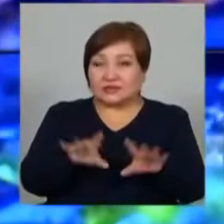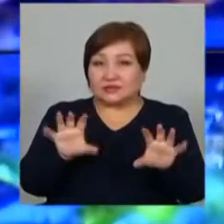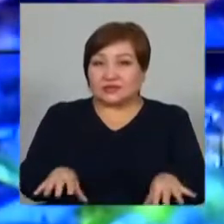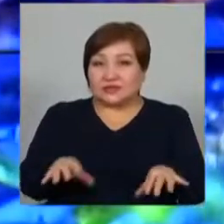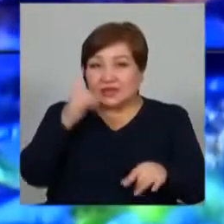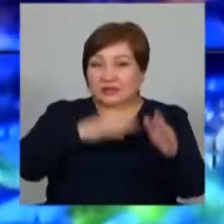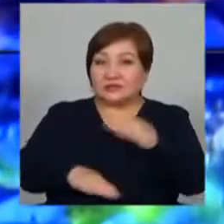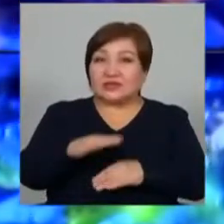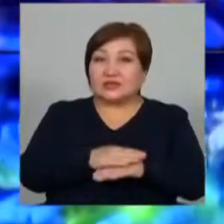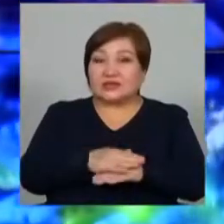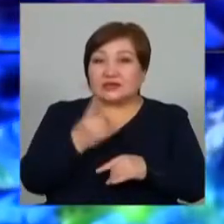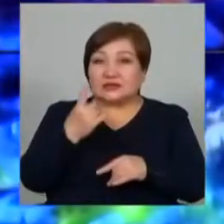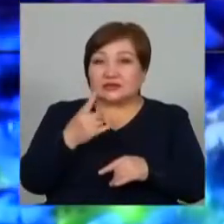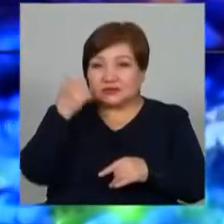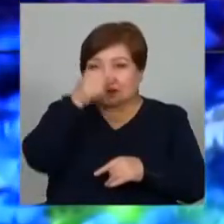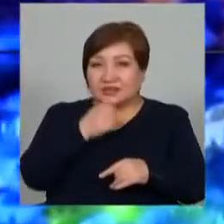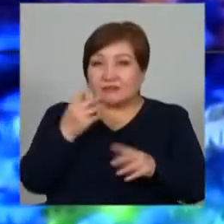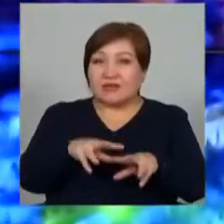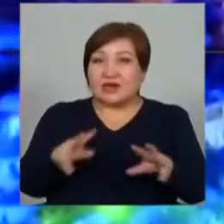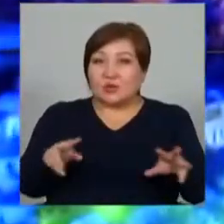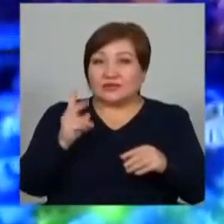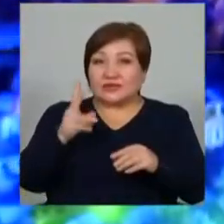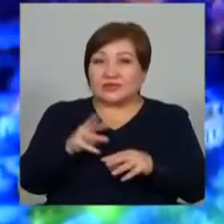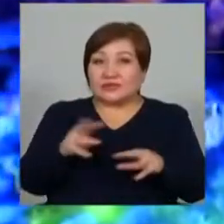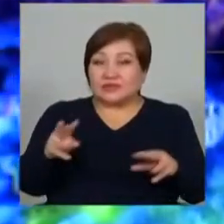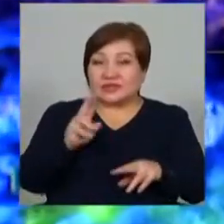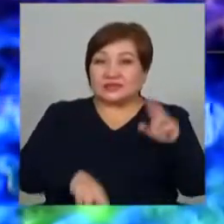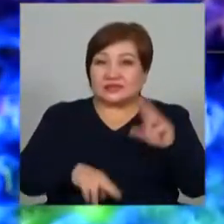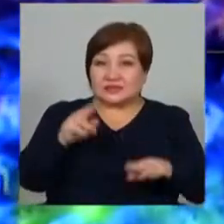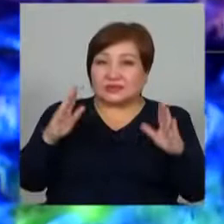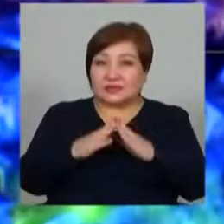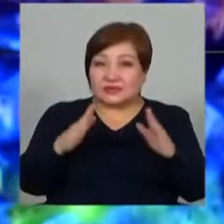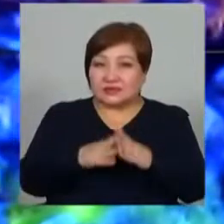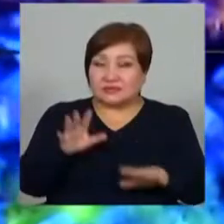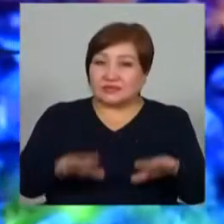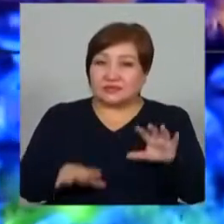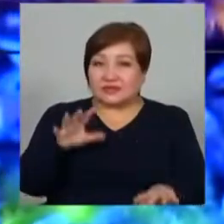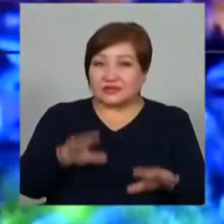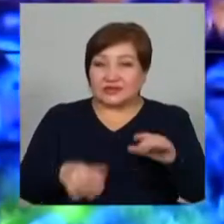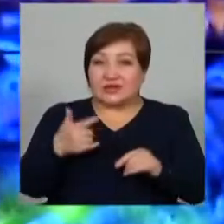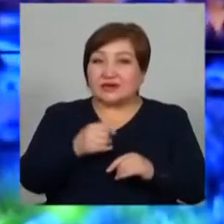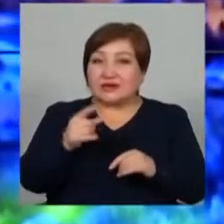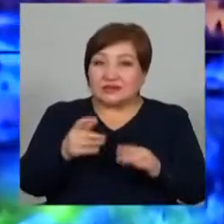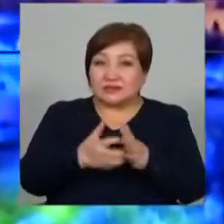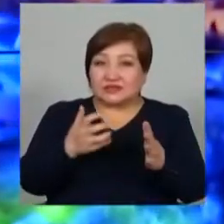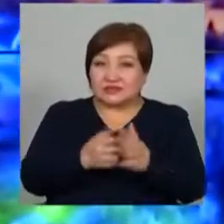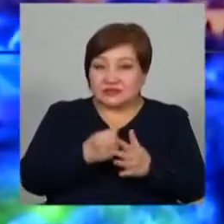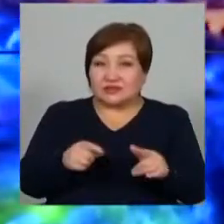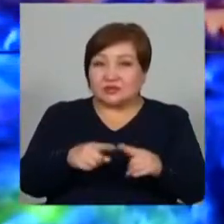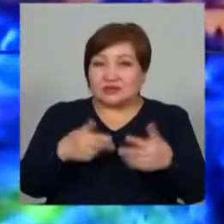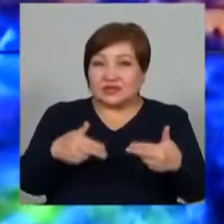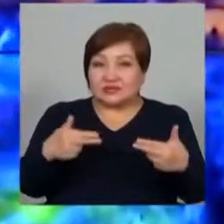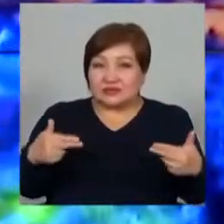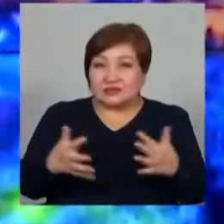миллиондаған шаршы метр баспана салынады деген есебіне де күмән келтірді. Газ тапшылығы, кедендегі кемшіліктер қалай жойылады? Асылбек